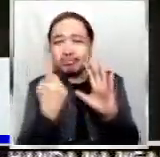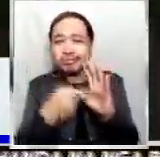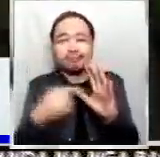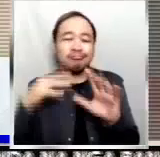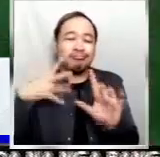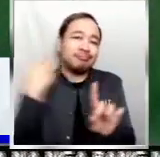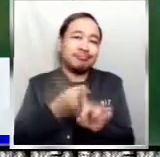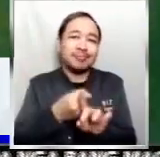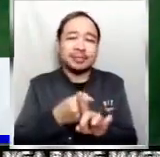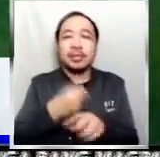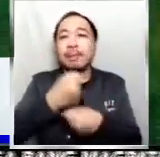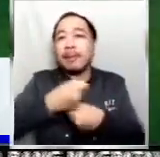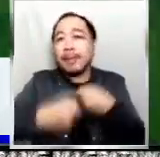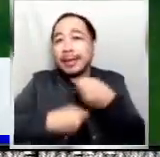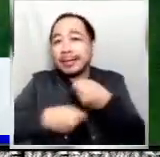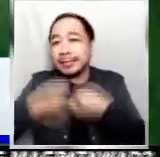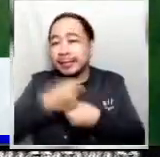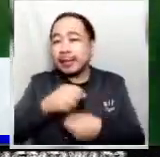Maguindanao.